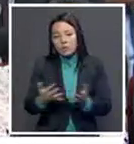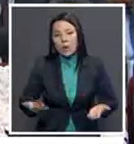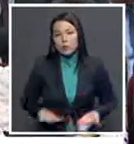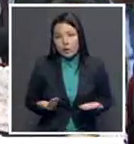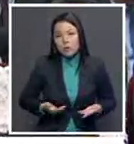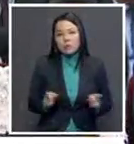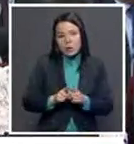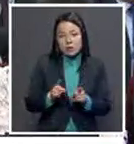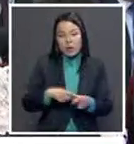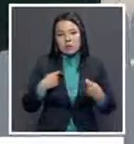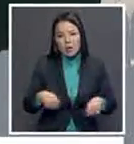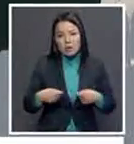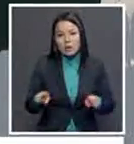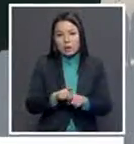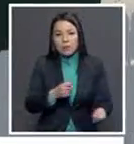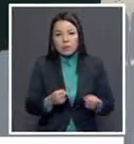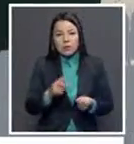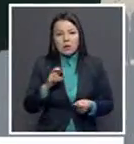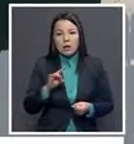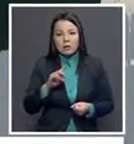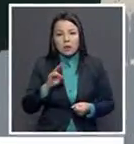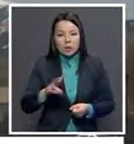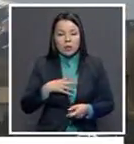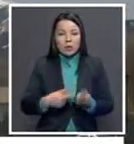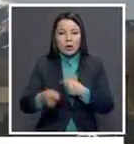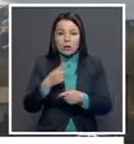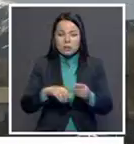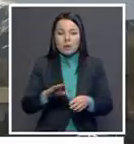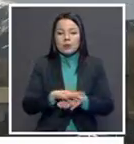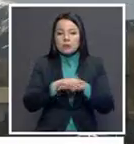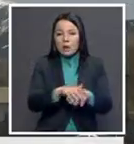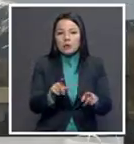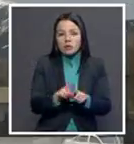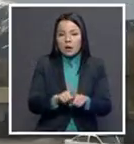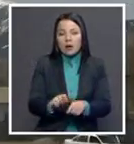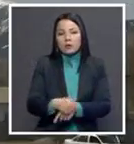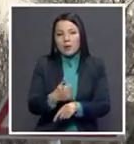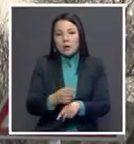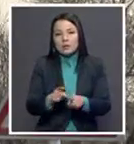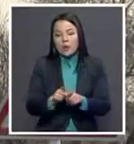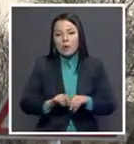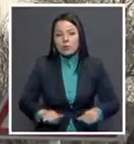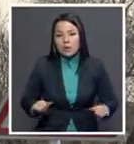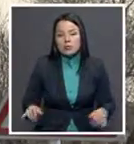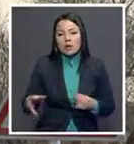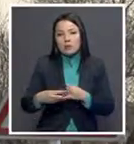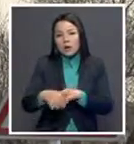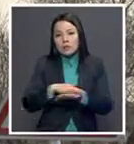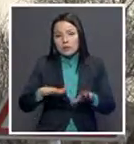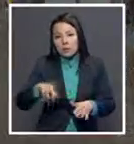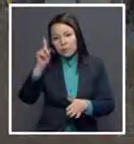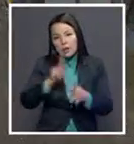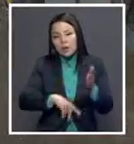нарықтың талабымен біріктірілген. Нарынқол мен Кеген өңірінің қайтадан бөлініп, бөлек аудан мәртебесіне ие болуы өңірдің дамуына тың серпін береді деп